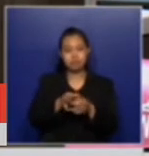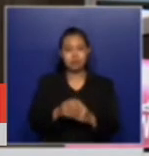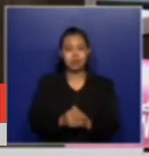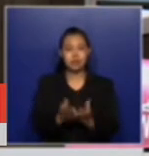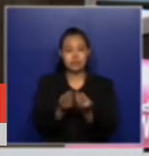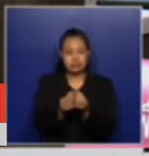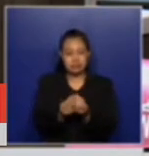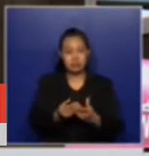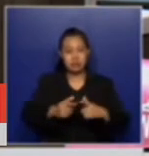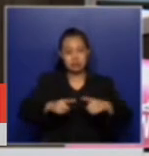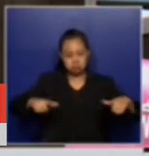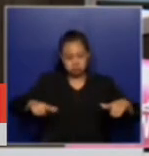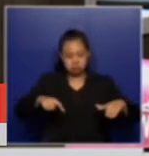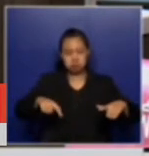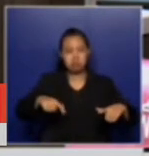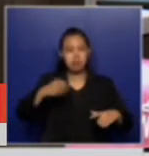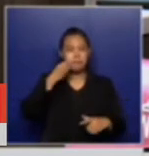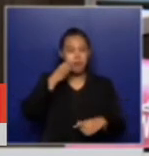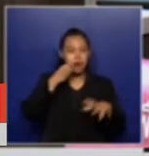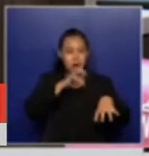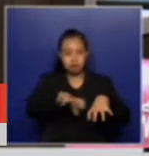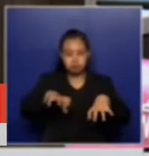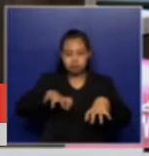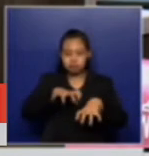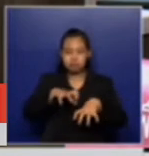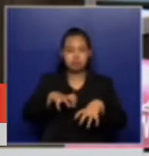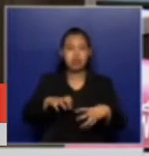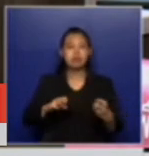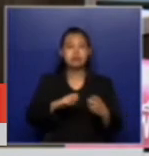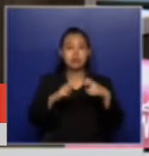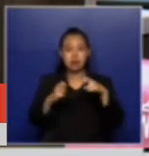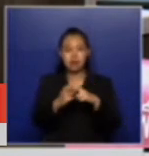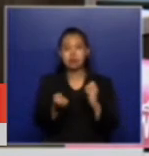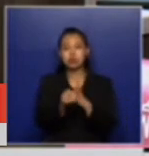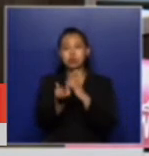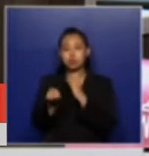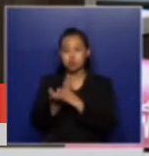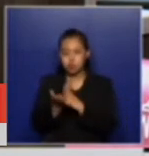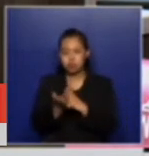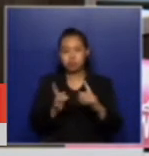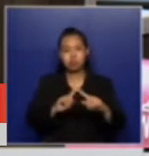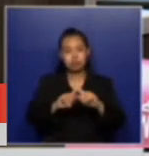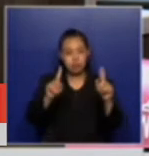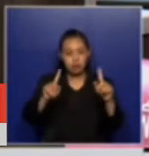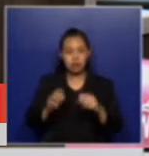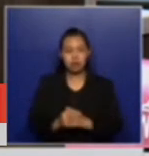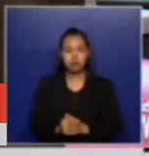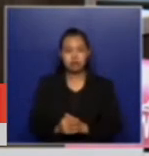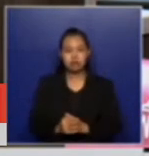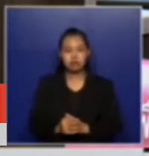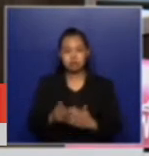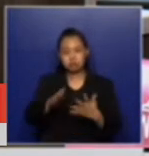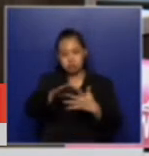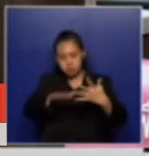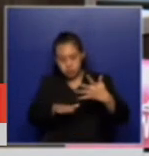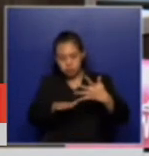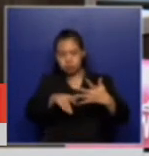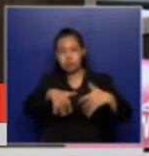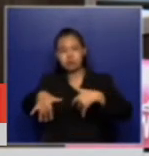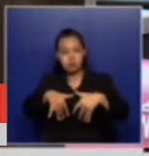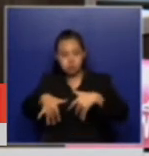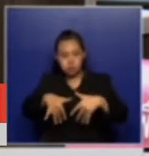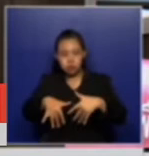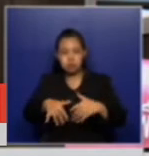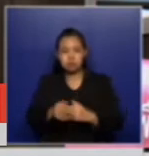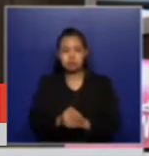ย์มีปัญหาหมดในตอนนั้นแต่อย่างไรก็ตามในเบื้องล่างซึ่งมีอันประกอบไปด้ว